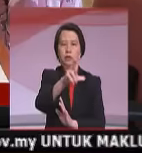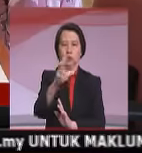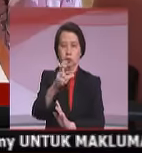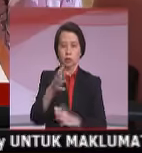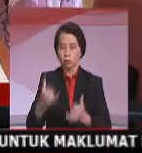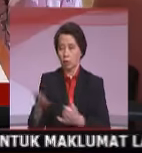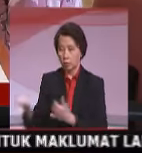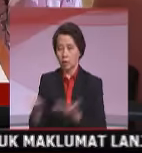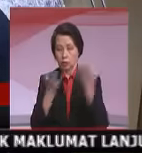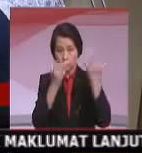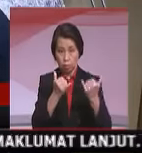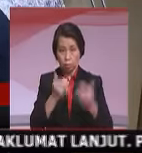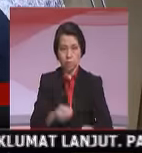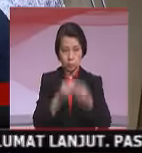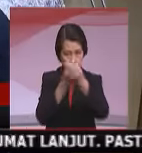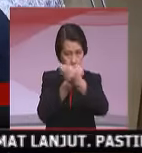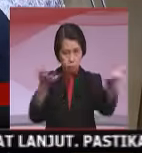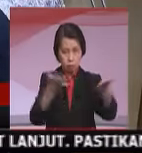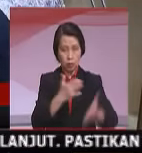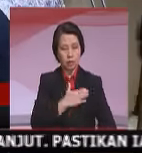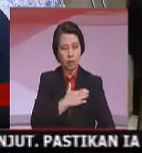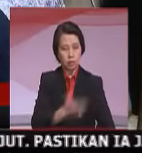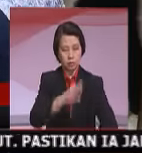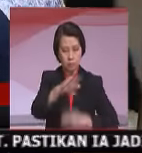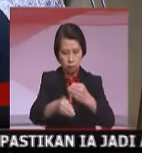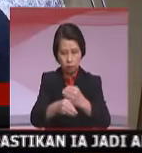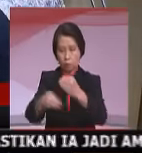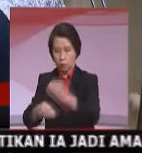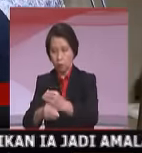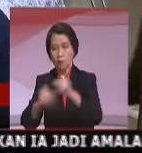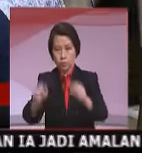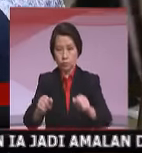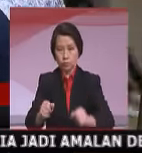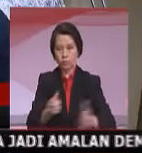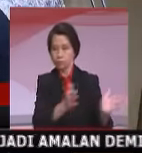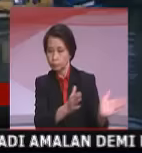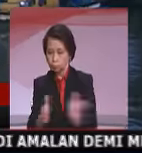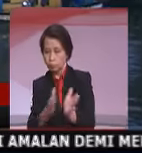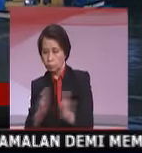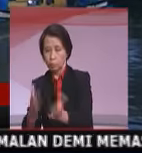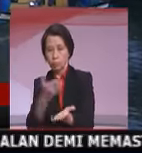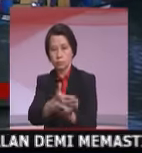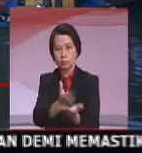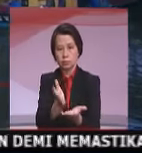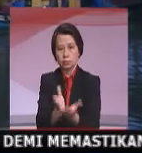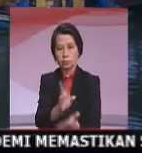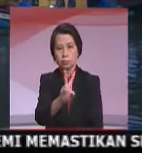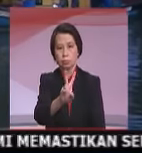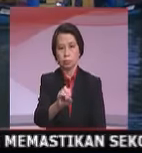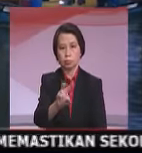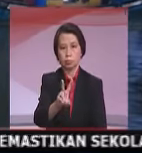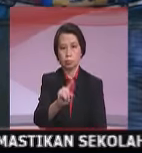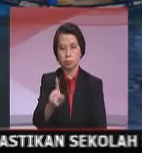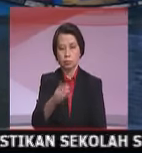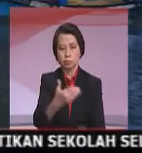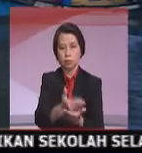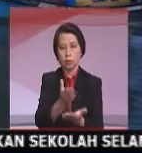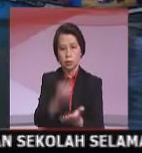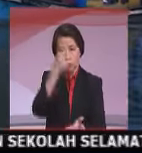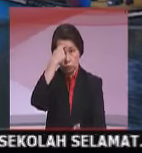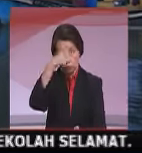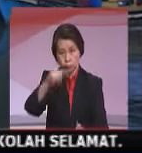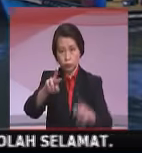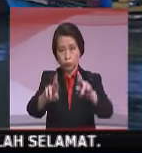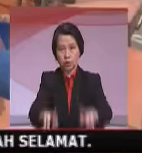lanjut, beliau berharap pengumuman dan komitmen tambahan berkenaan mampu merealisasikan belanjawan 2021 sebagai belanjawan untuk